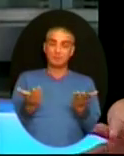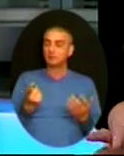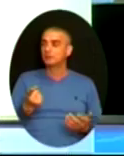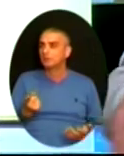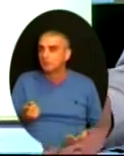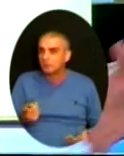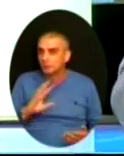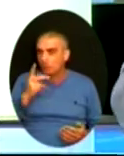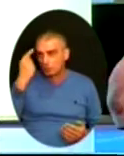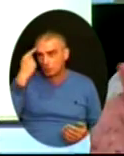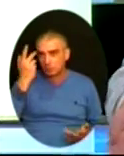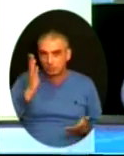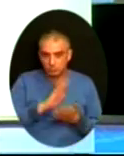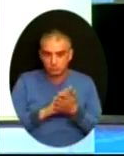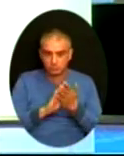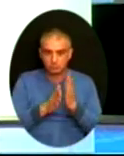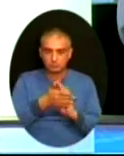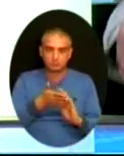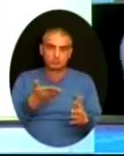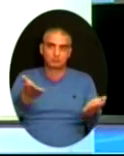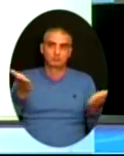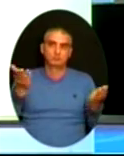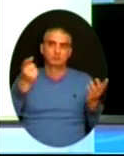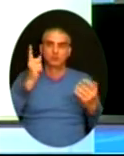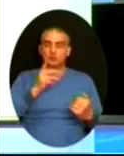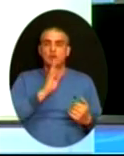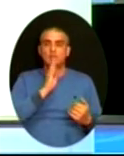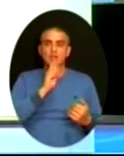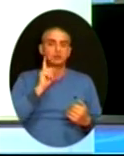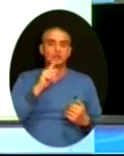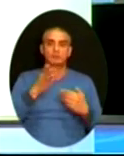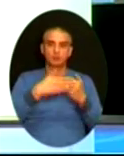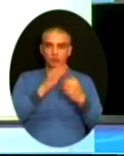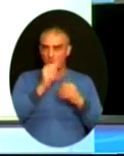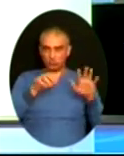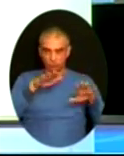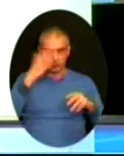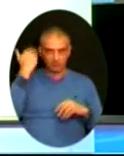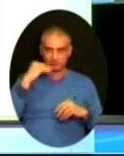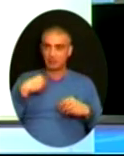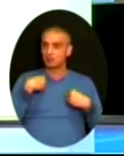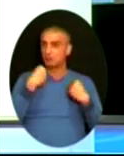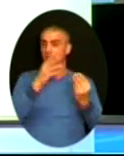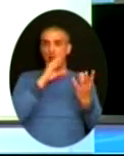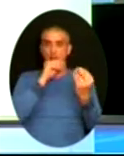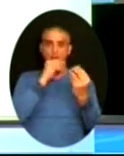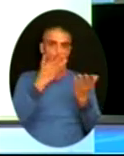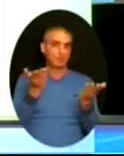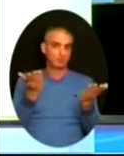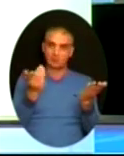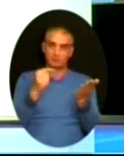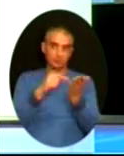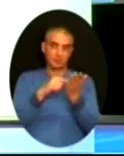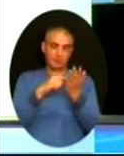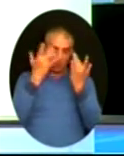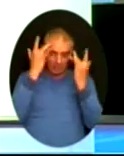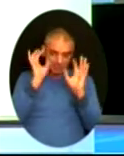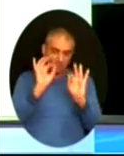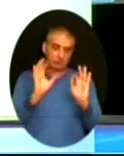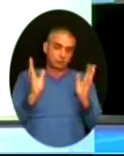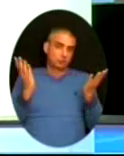ההוראות הגיעו משר, כולם יודעים. די, גמרנו, נו. יש בעיה ששמע שר נתניהו, כולם מכירים. אני נוטה לא לדבר עליה מתוך איזו